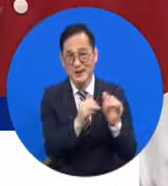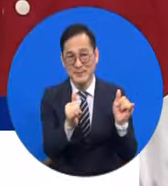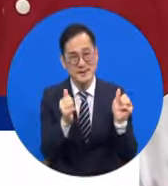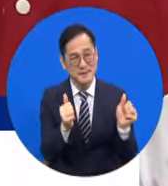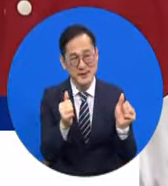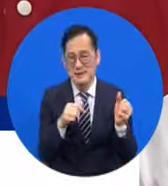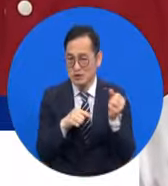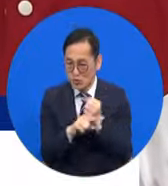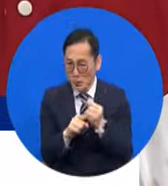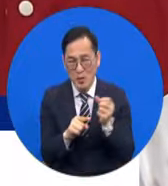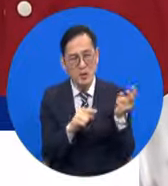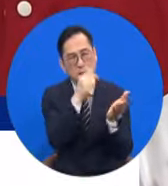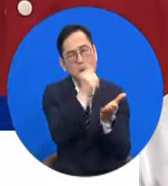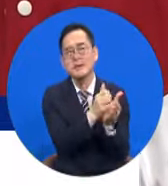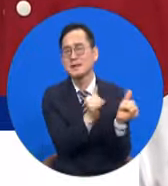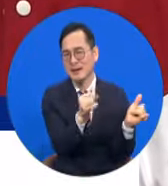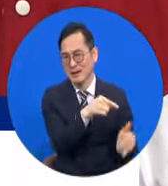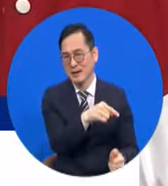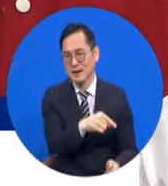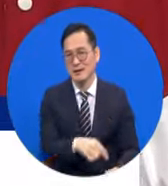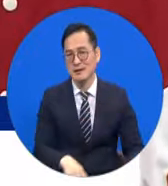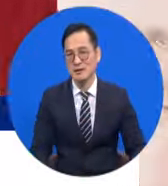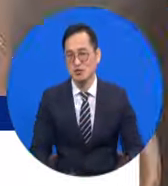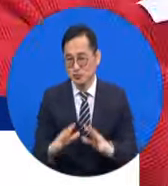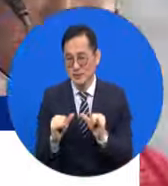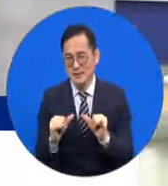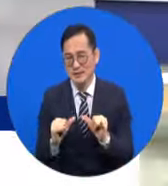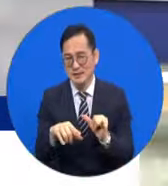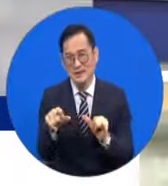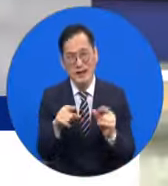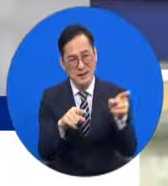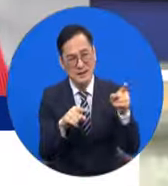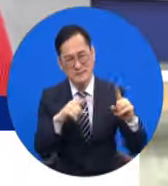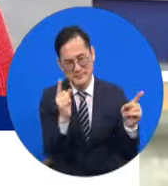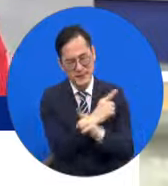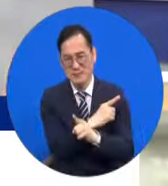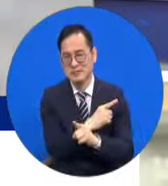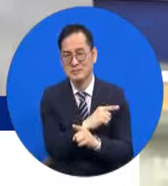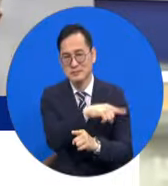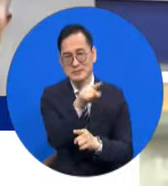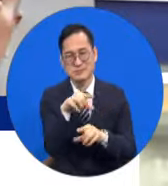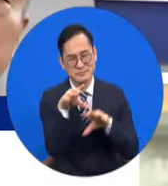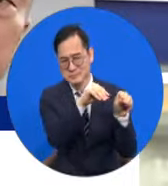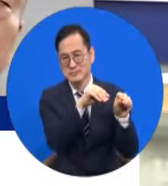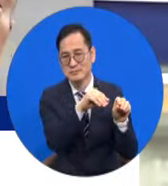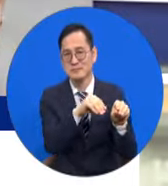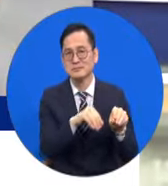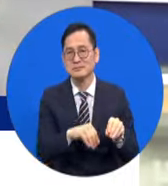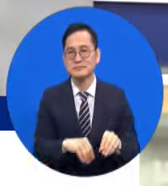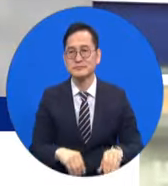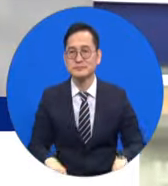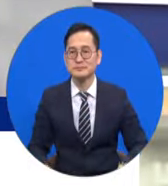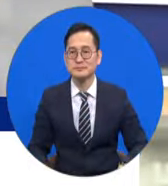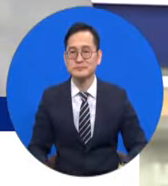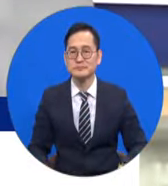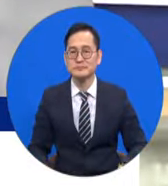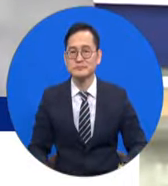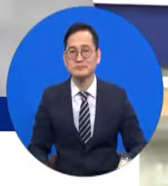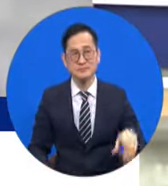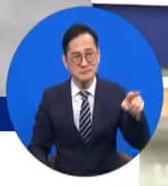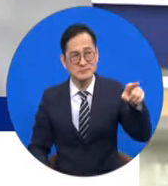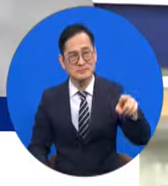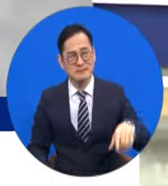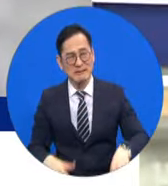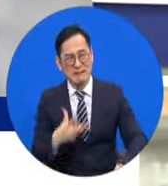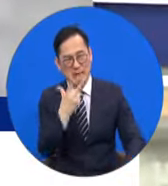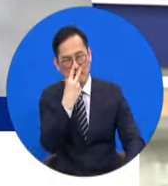심판은 민생이고 정치개혁입니다. 더불어민주당의 저런 쓰레기 같은 성평등 의식이나 여성